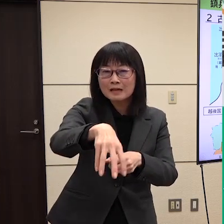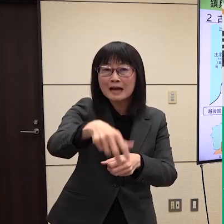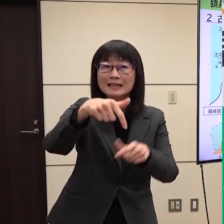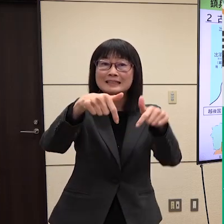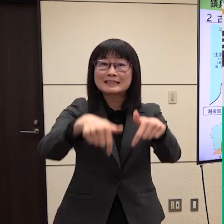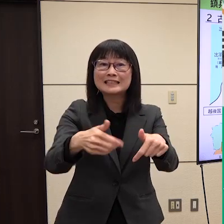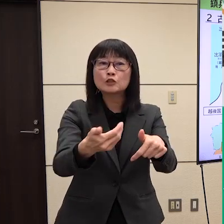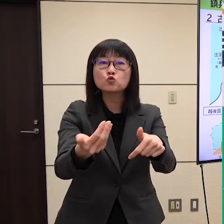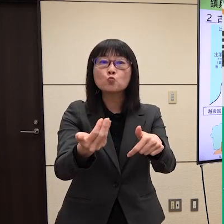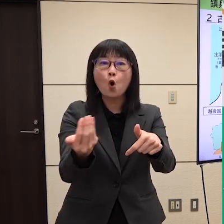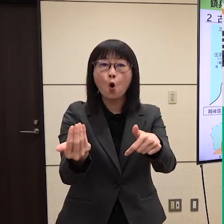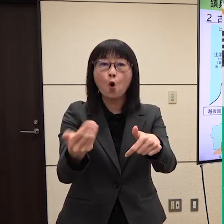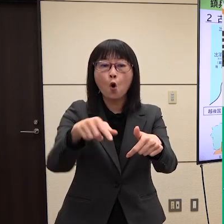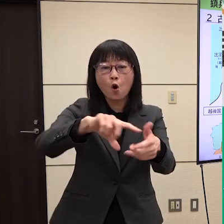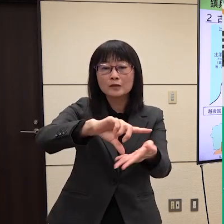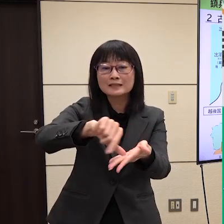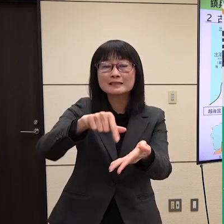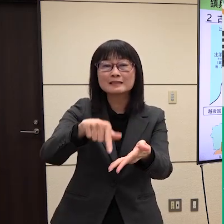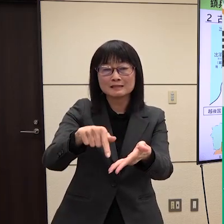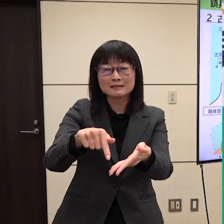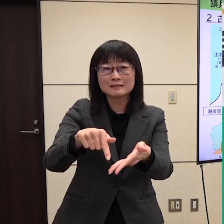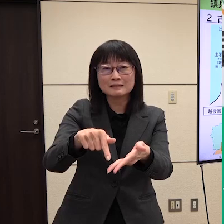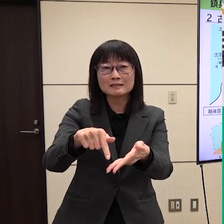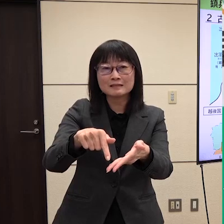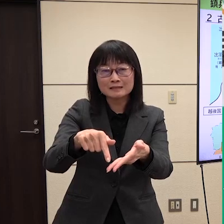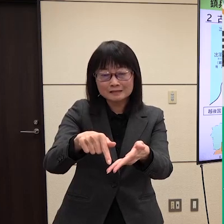が死亡したために、